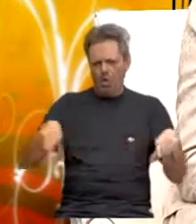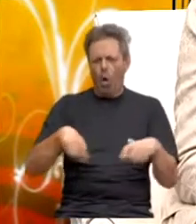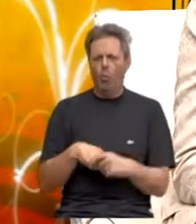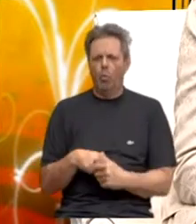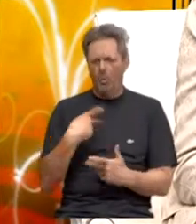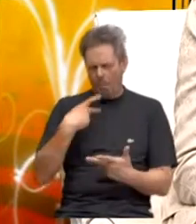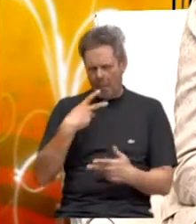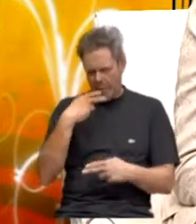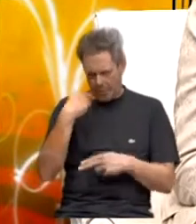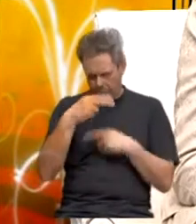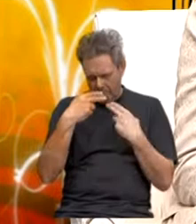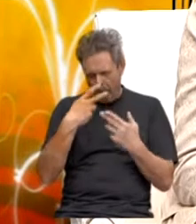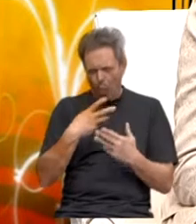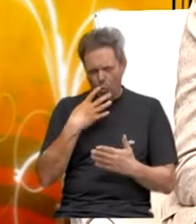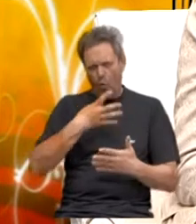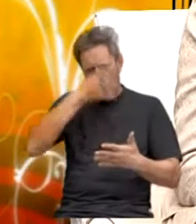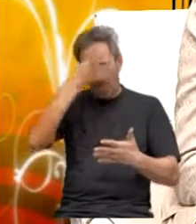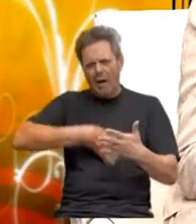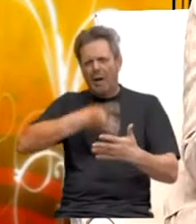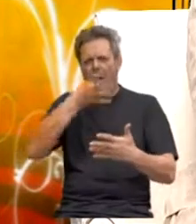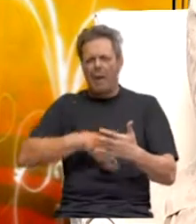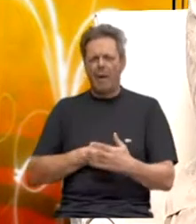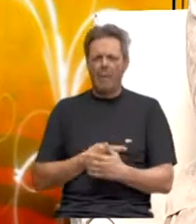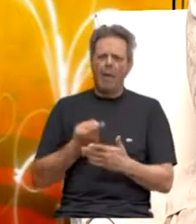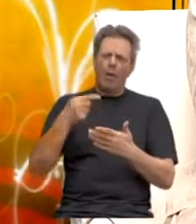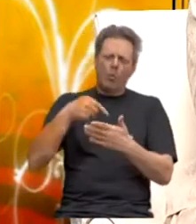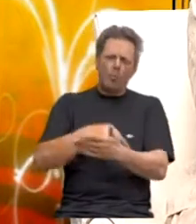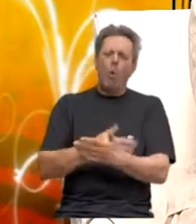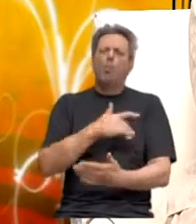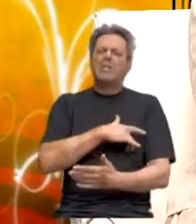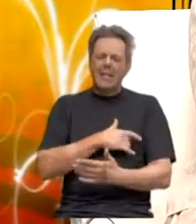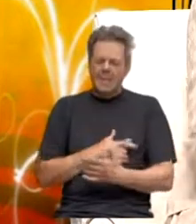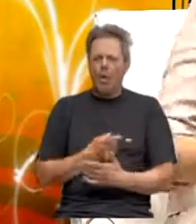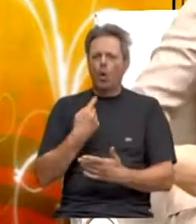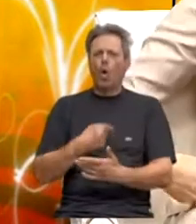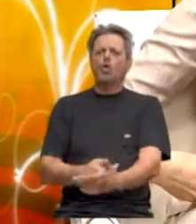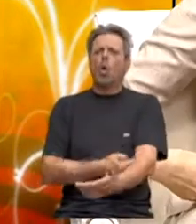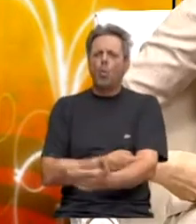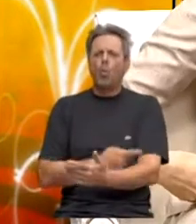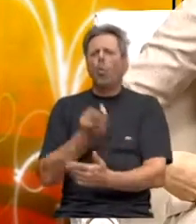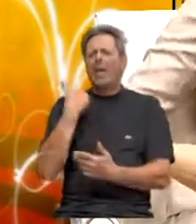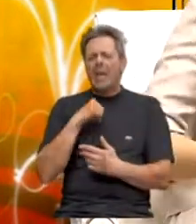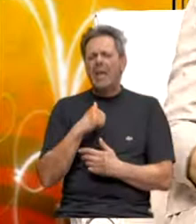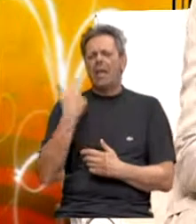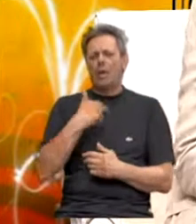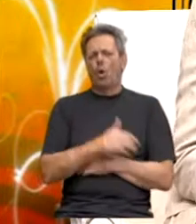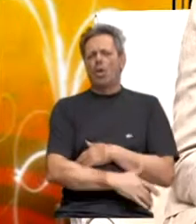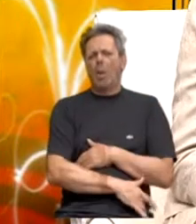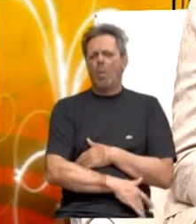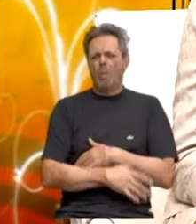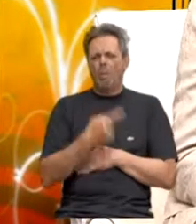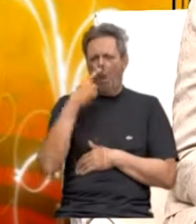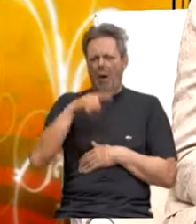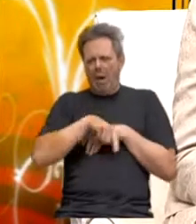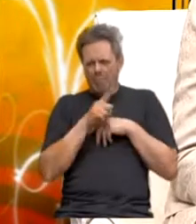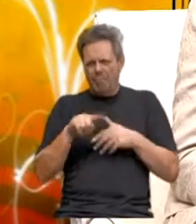pod kontrolom rengena. Uđemo u srce kroz ili kroz ruku, znači kroz radijalnu arteriju ili kroz femoralnu arteriju. I onda